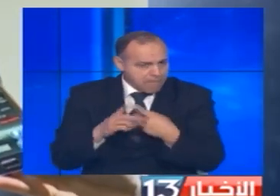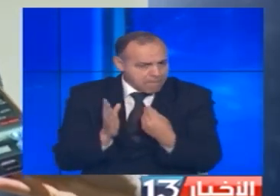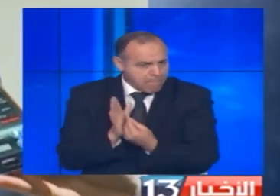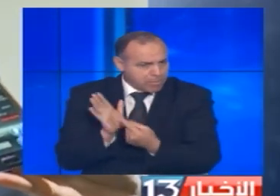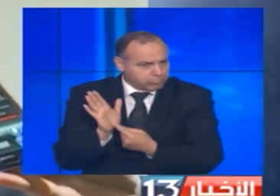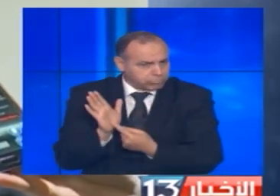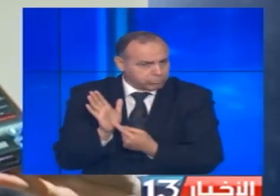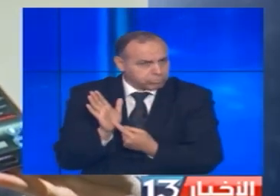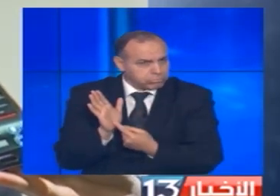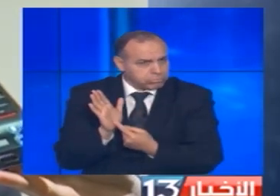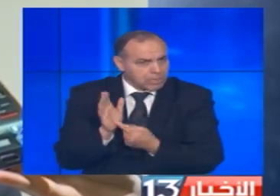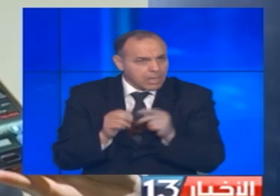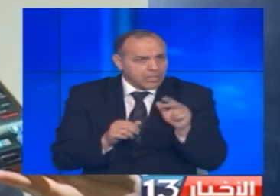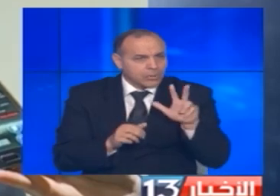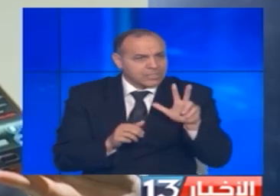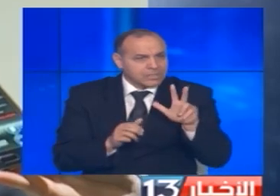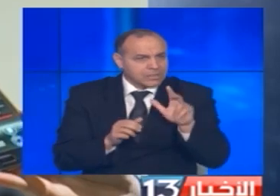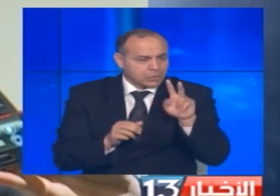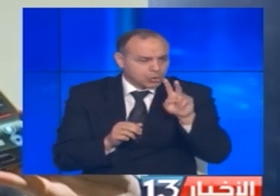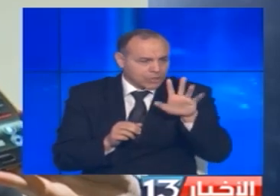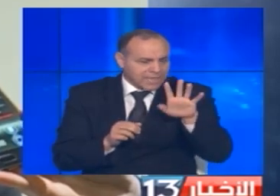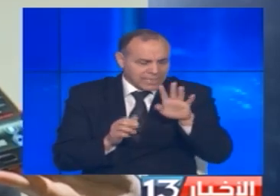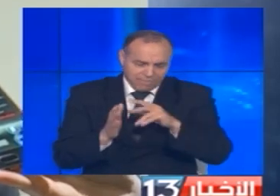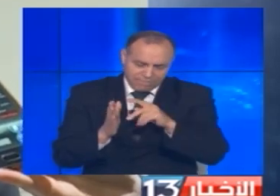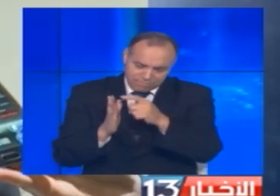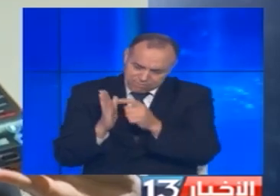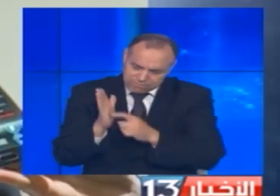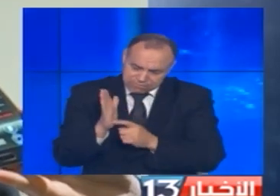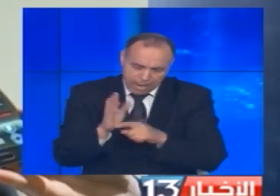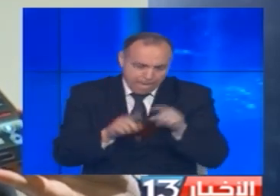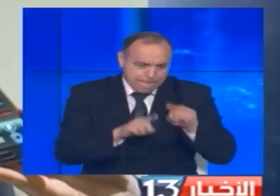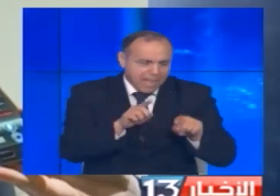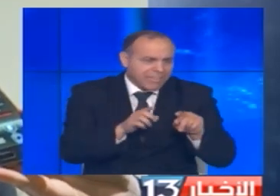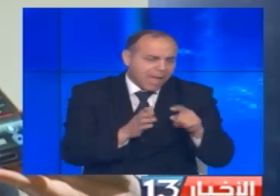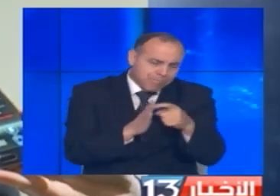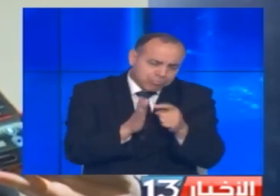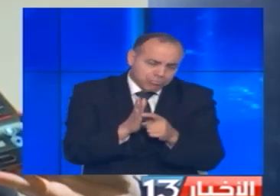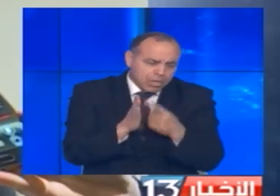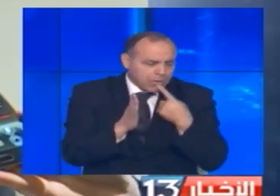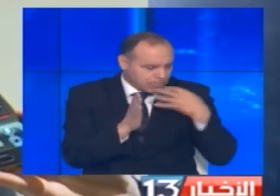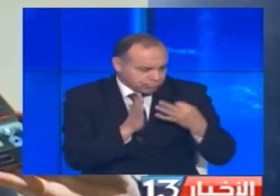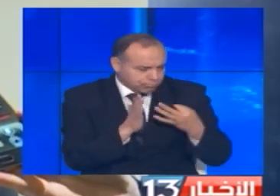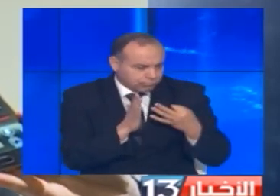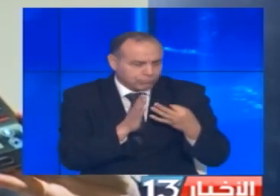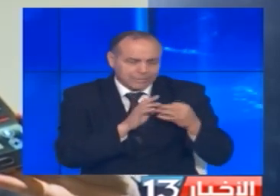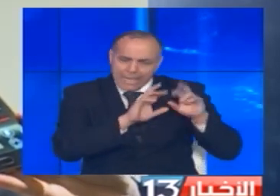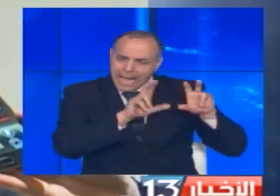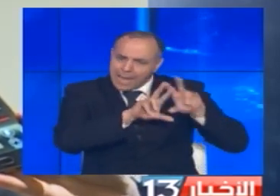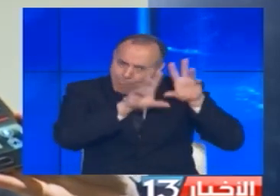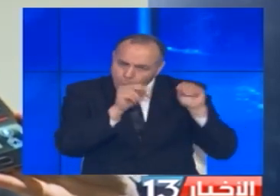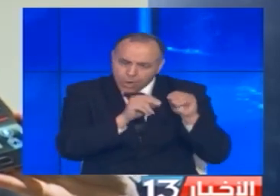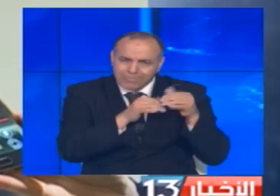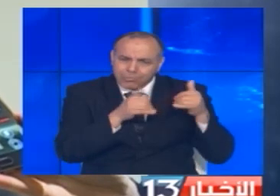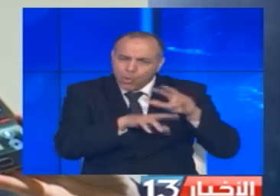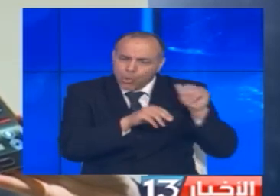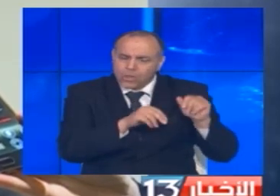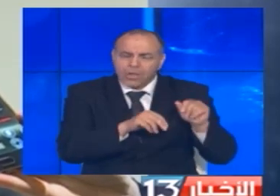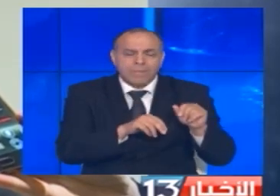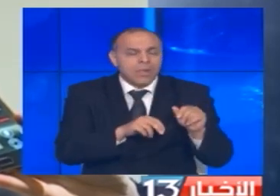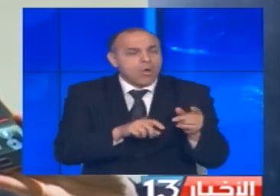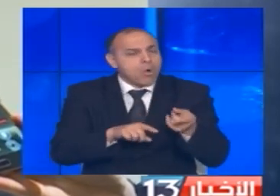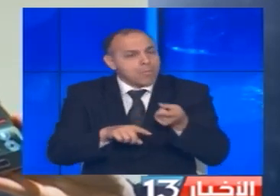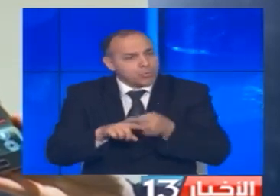فيه 34 فصل، دونك فيه بعض الأقسام، فيه التزامات وسائل الإعلام السمعية